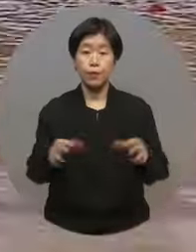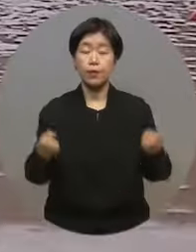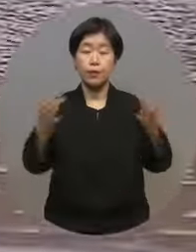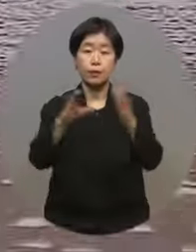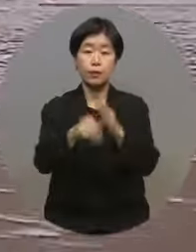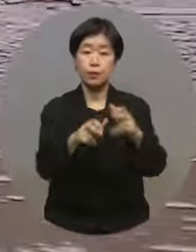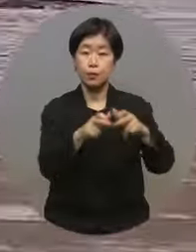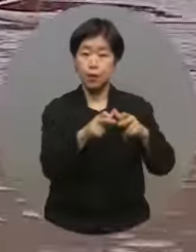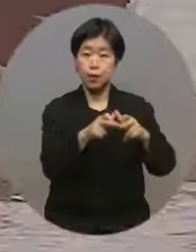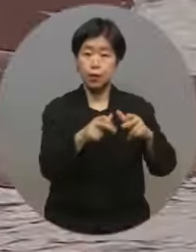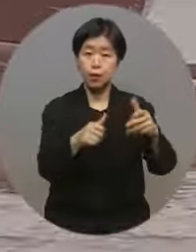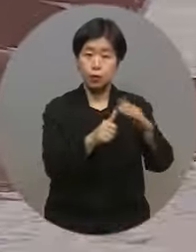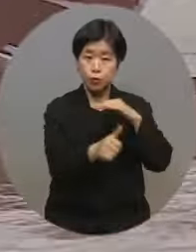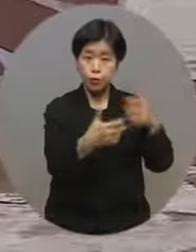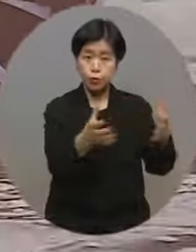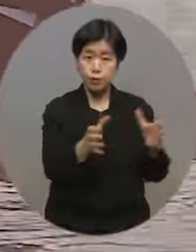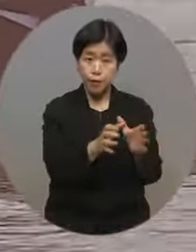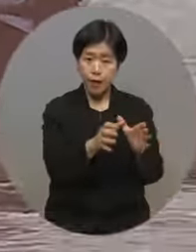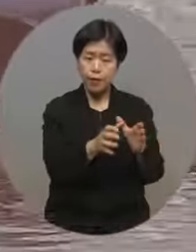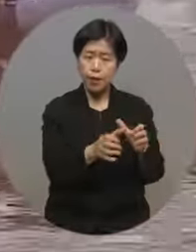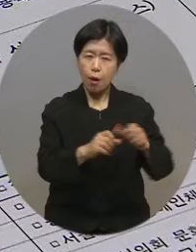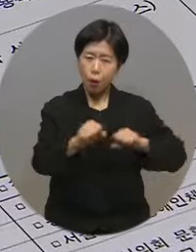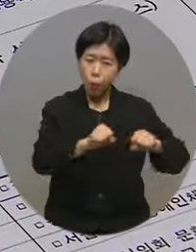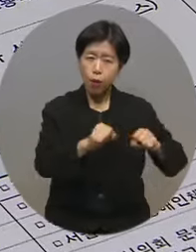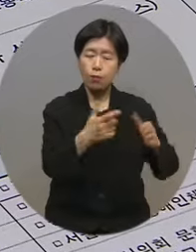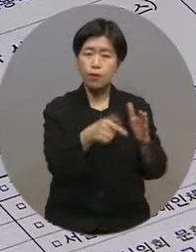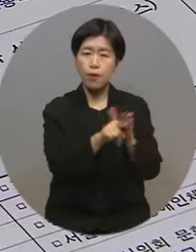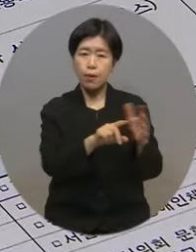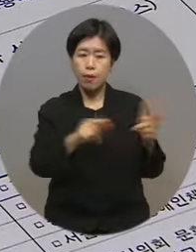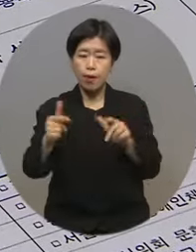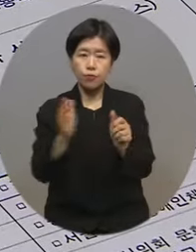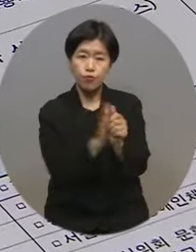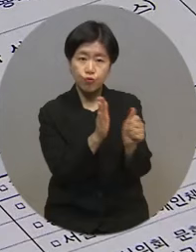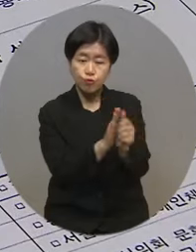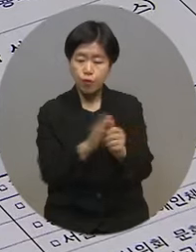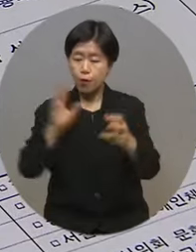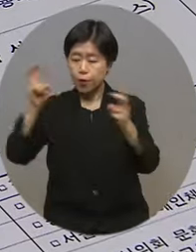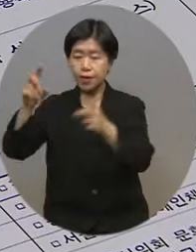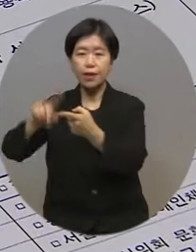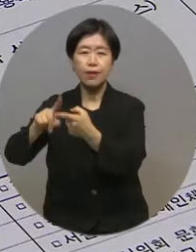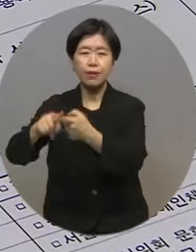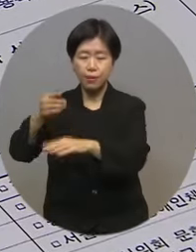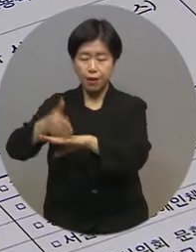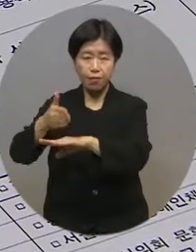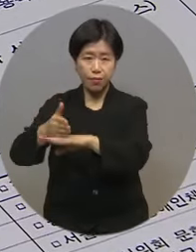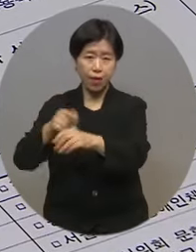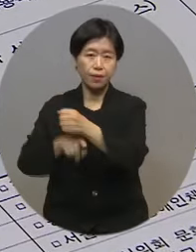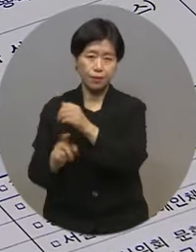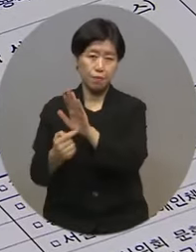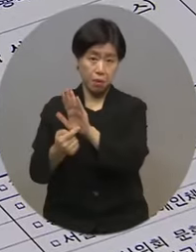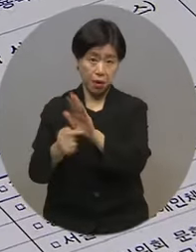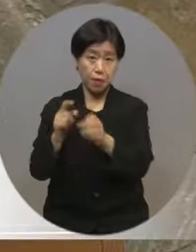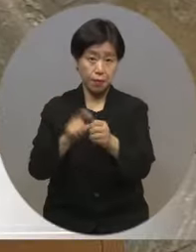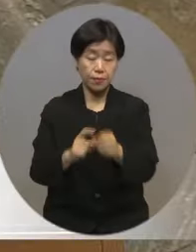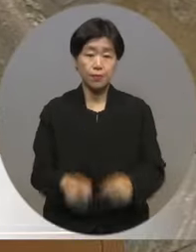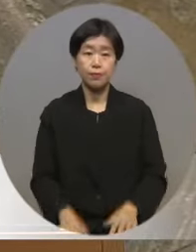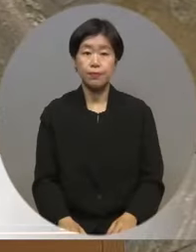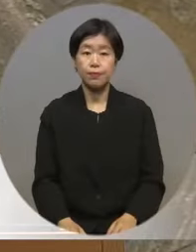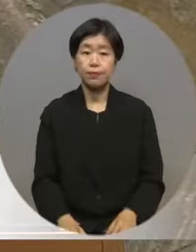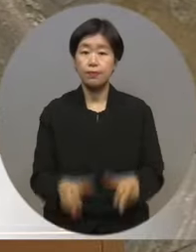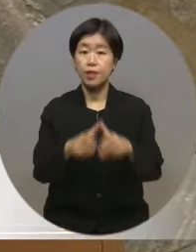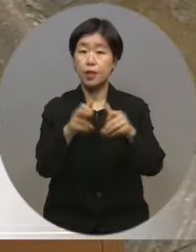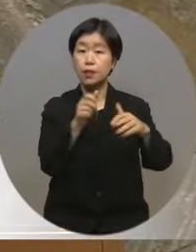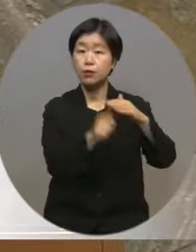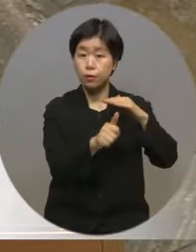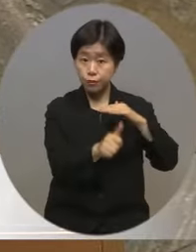장애인 선수단 활성화에 이바지한 기업들의 노고를 격려하고 감사의 뜻을 표하고자 마련됐습니다. 장애인